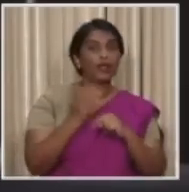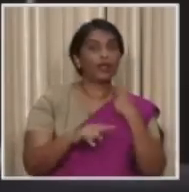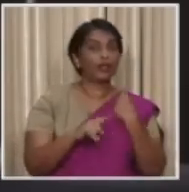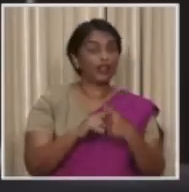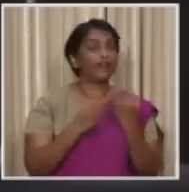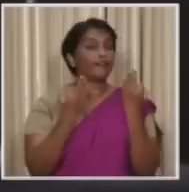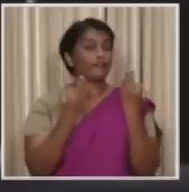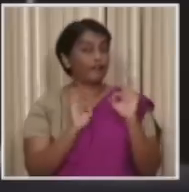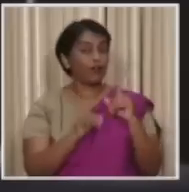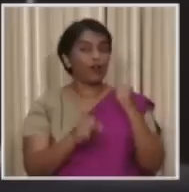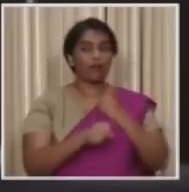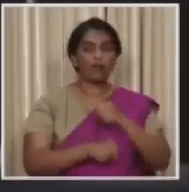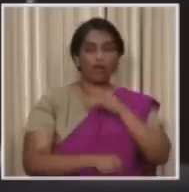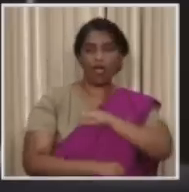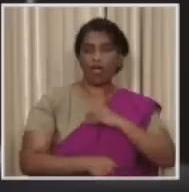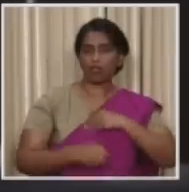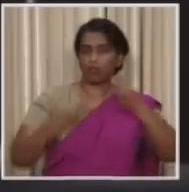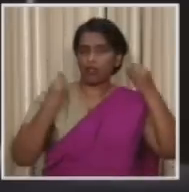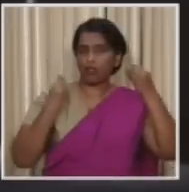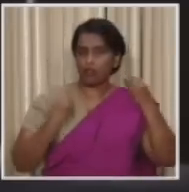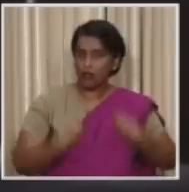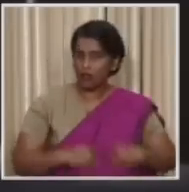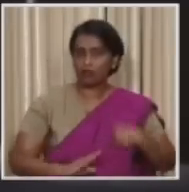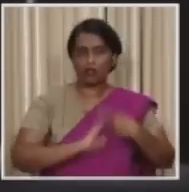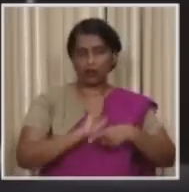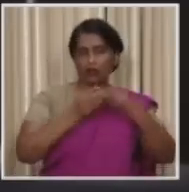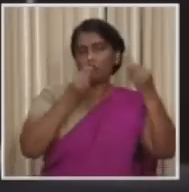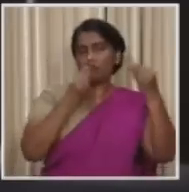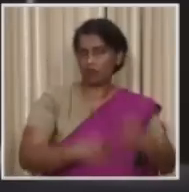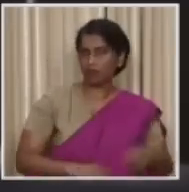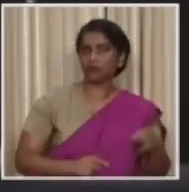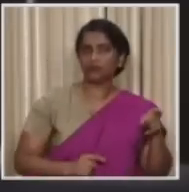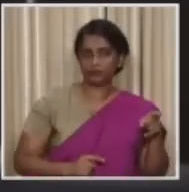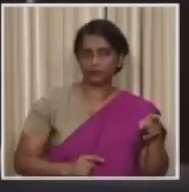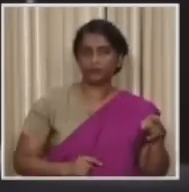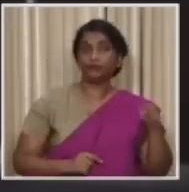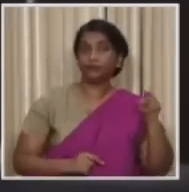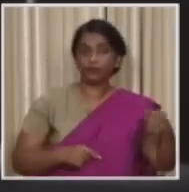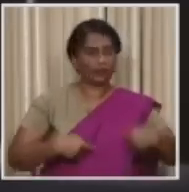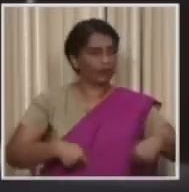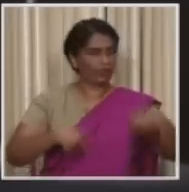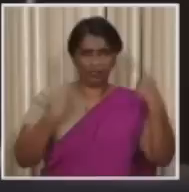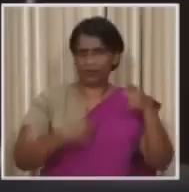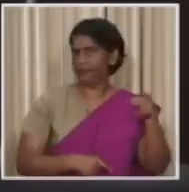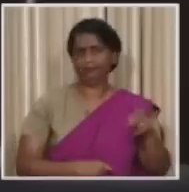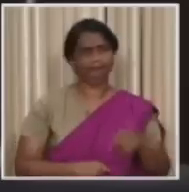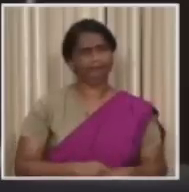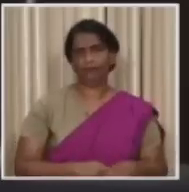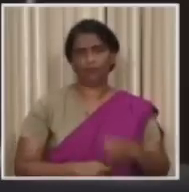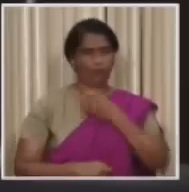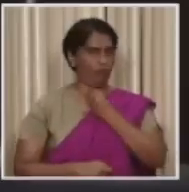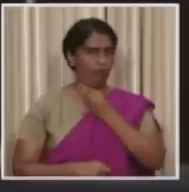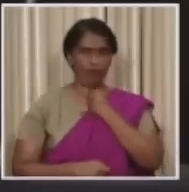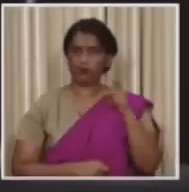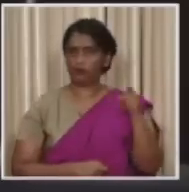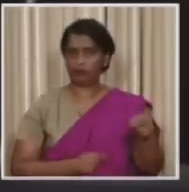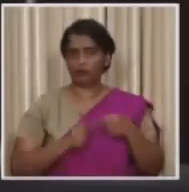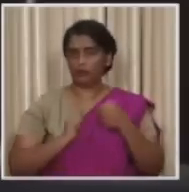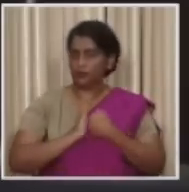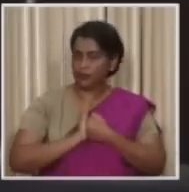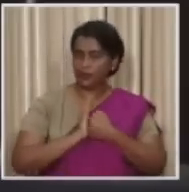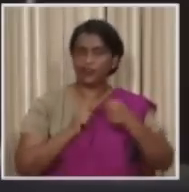නිසා රජයේ ආදායම කඩා වැටීම නිසා රට බංකොලොත් වුණා කියලා. මේ තර්කය සම්පූර්ණයෙන්ම සාවද්‍යයි ගරු විපක්ෂ